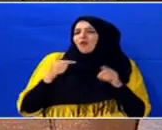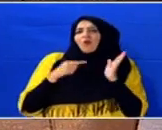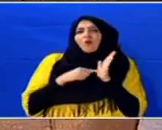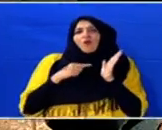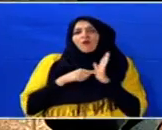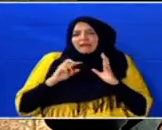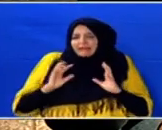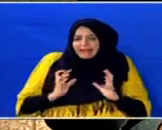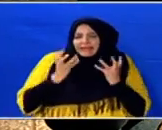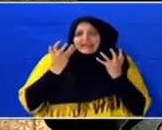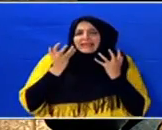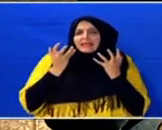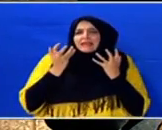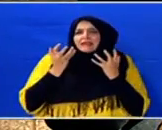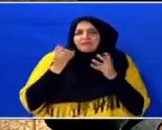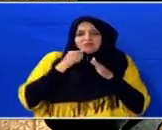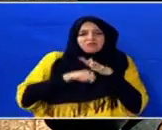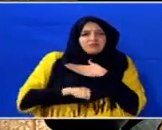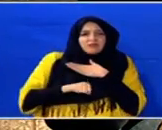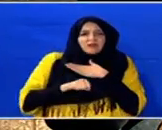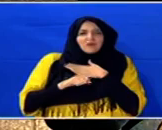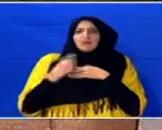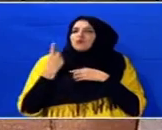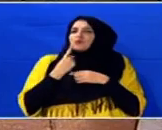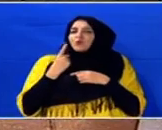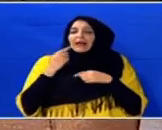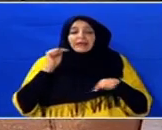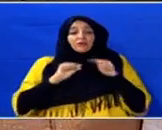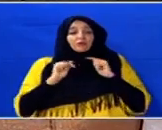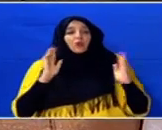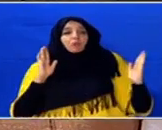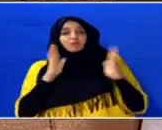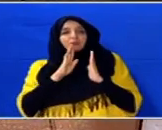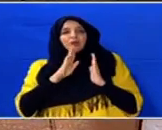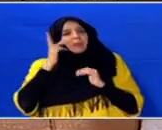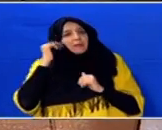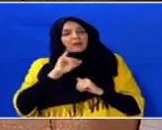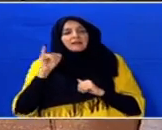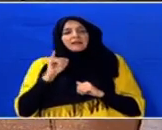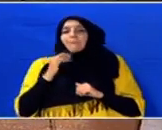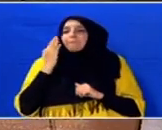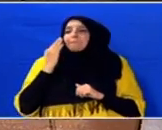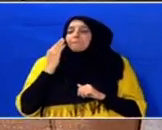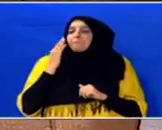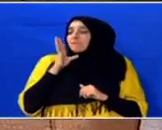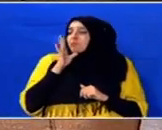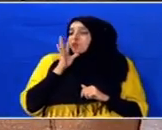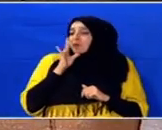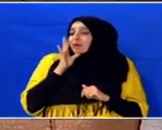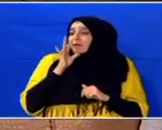يكون بريئا أمام أي كان، لا يمكن للغير أن يدعي